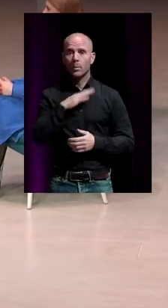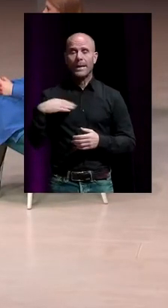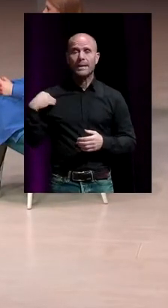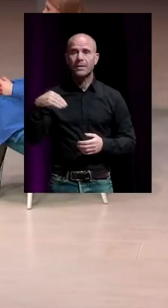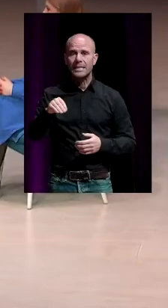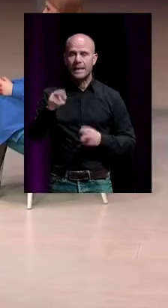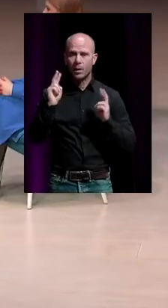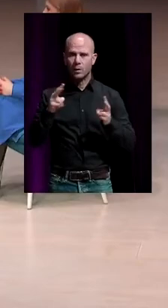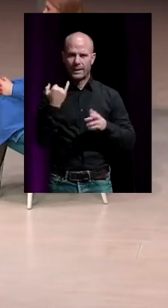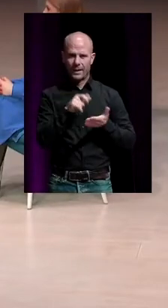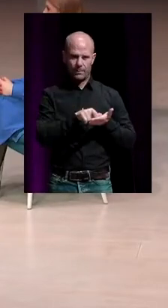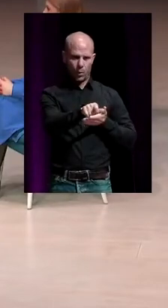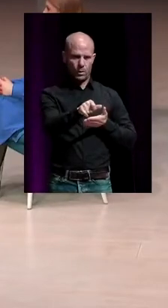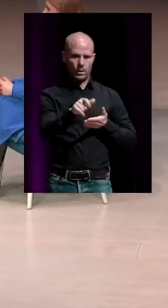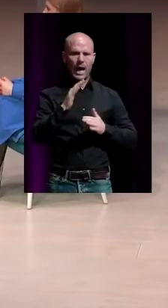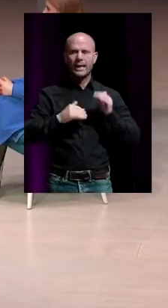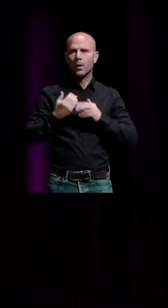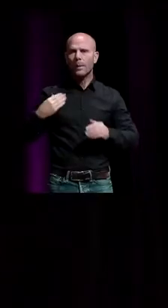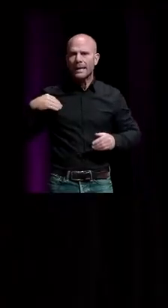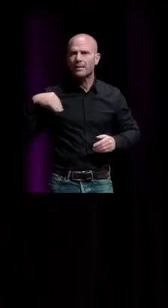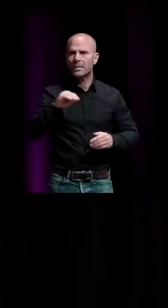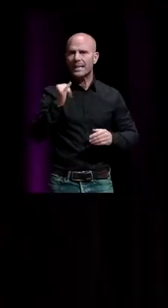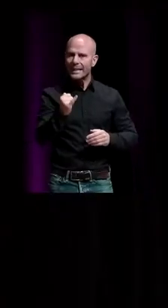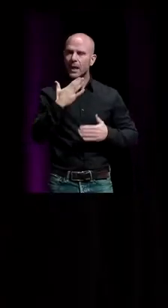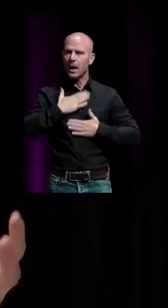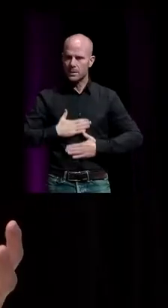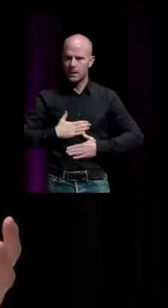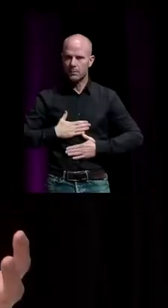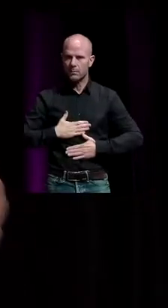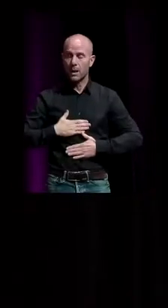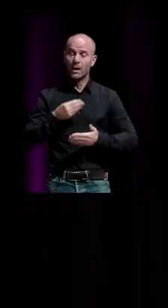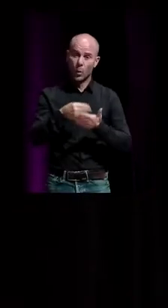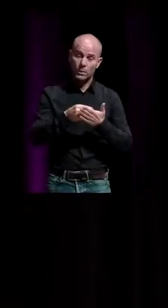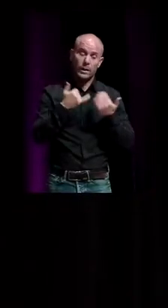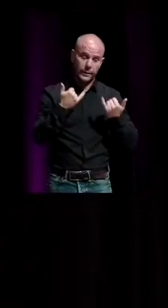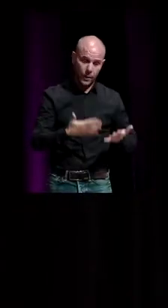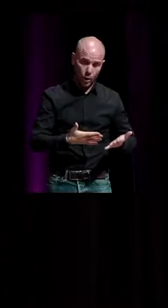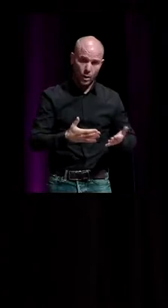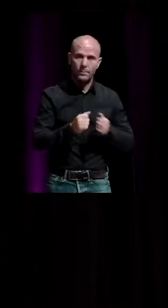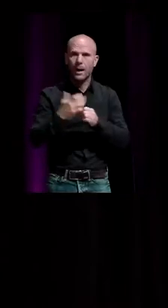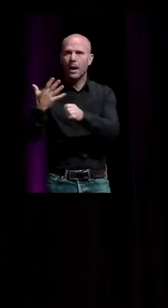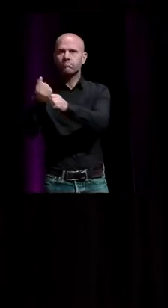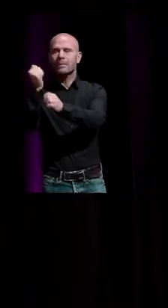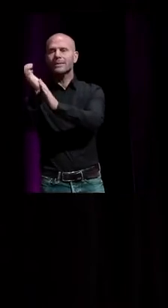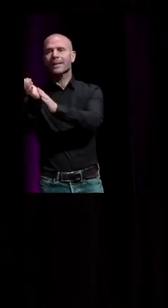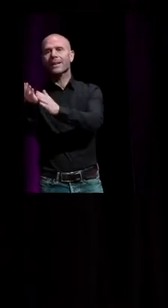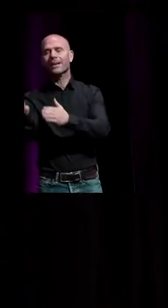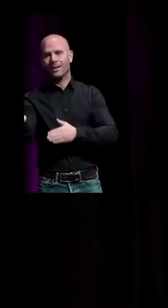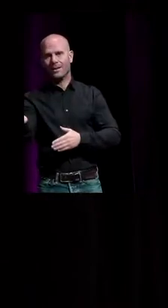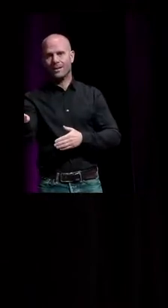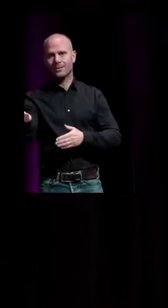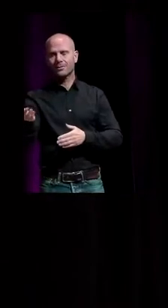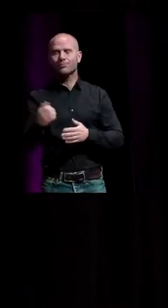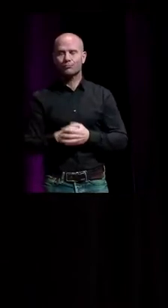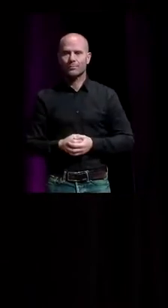investeringar i den här rapporten. Alltså det handlar om investering i hälsa. Det är ett kostnader idag som man får igen senare, att man kommer bort från stuprör